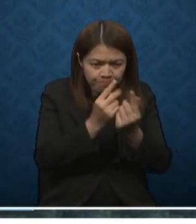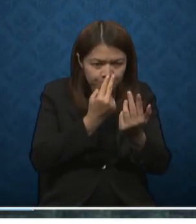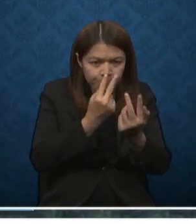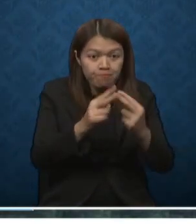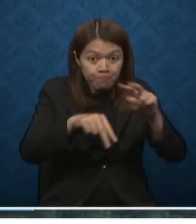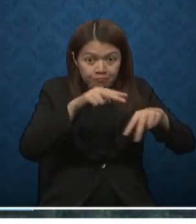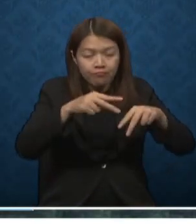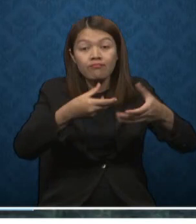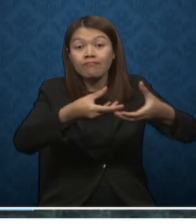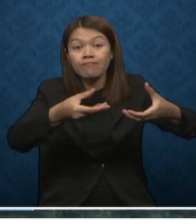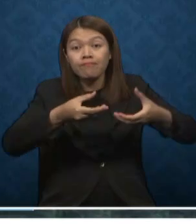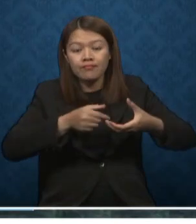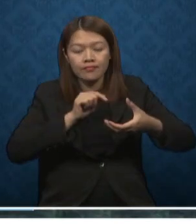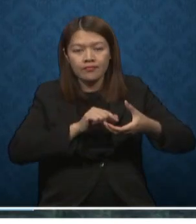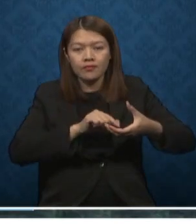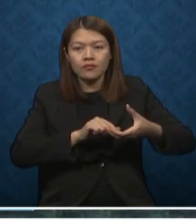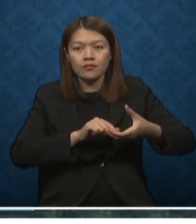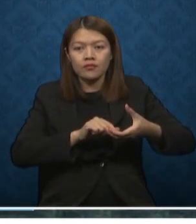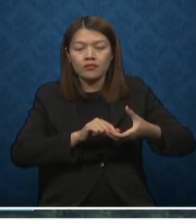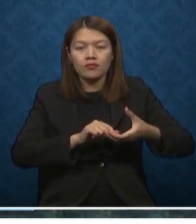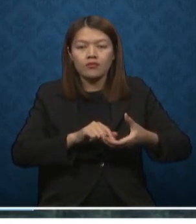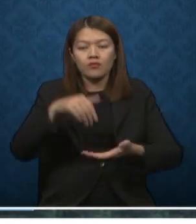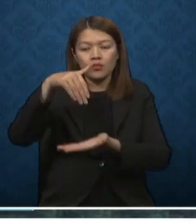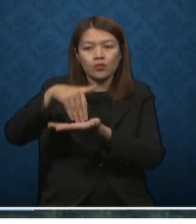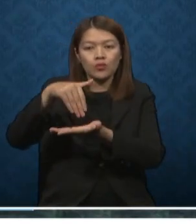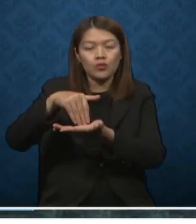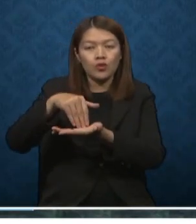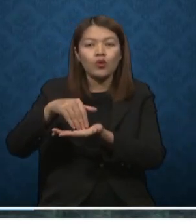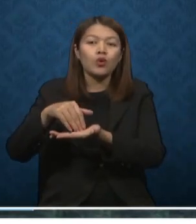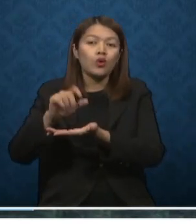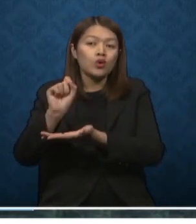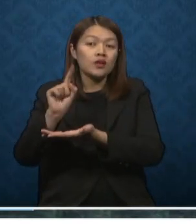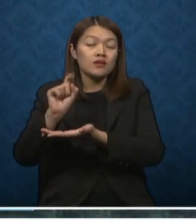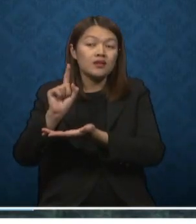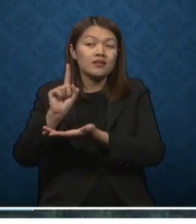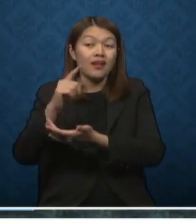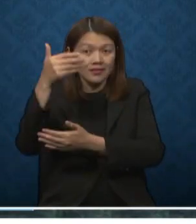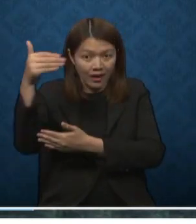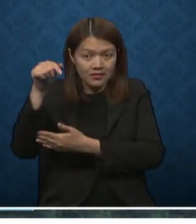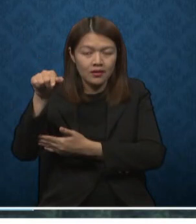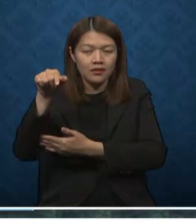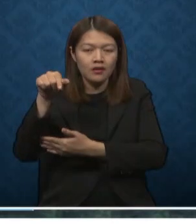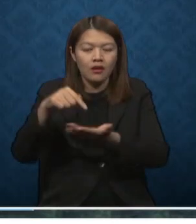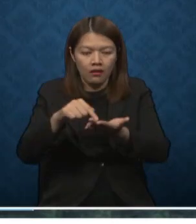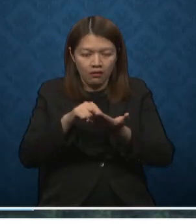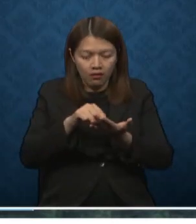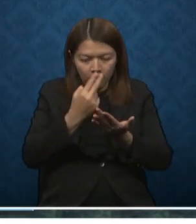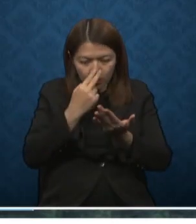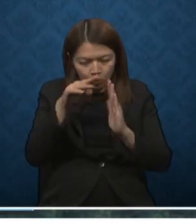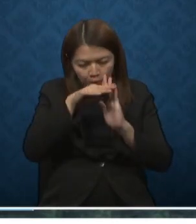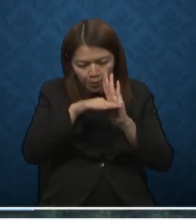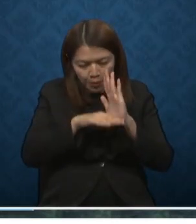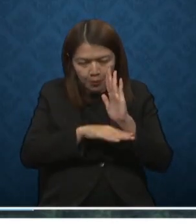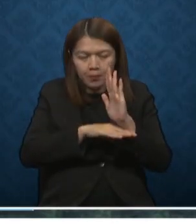ได้รับรายงานจากสภาพัฒนาเศรษฐกิจและสังคมแห่งชาตินั้นก็จะเป็นส่วนหนึ่งที่เป็นรายละเอียดน